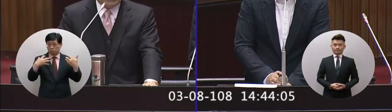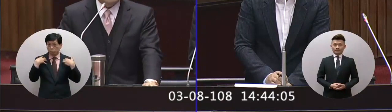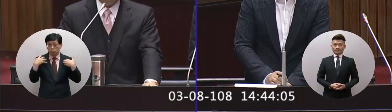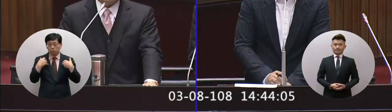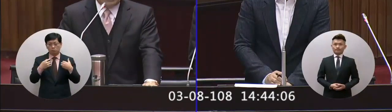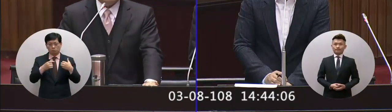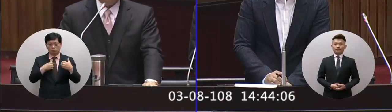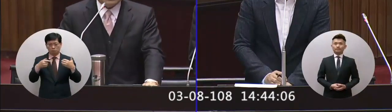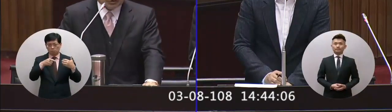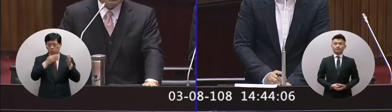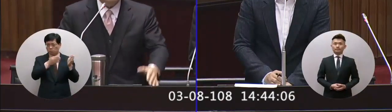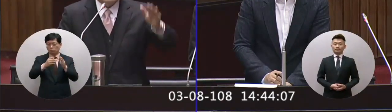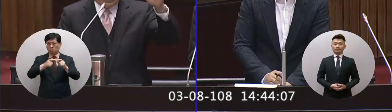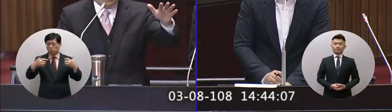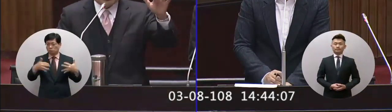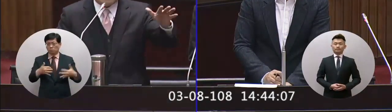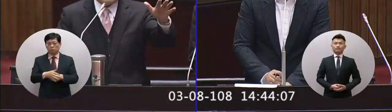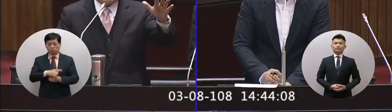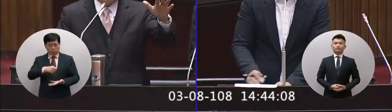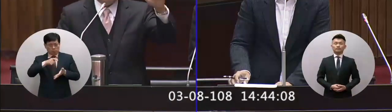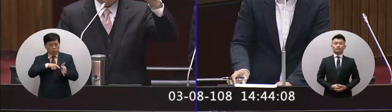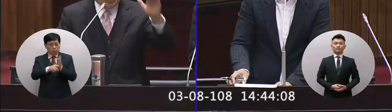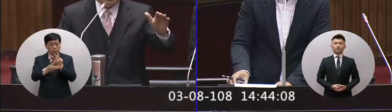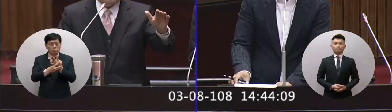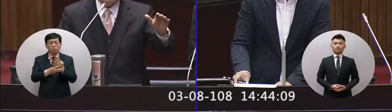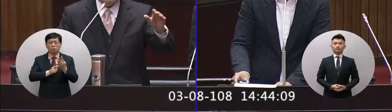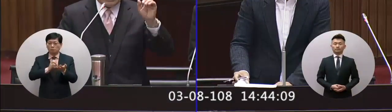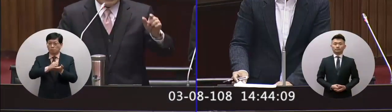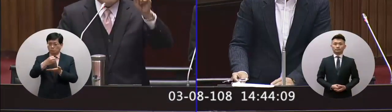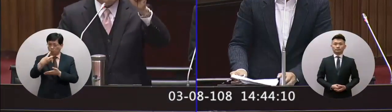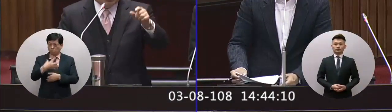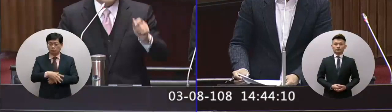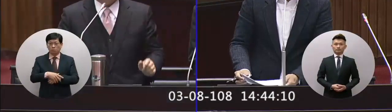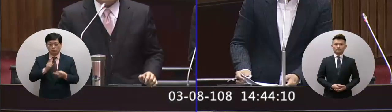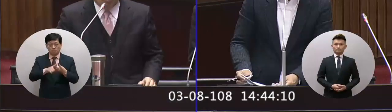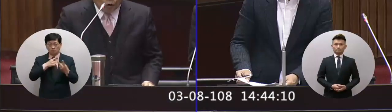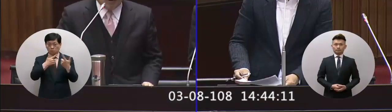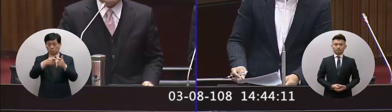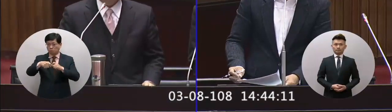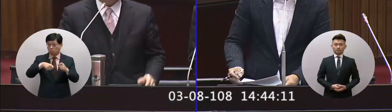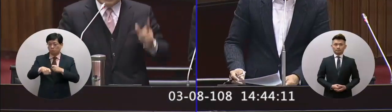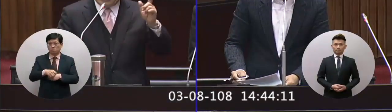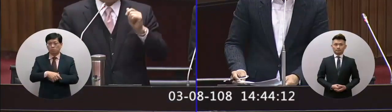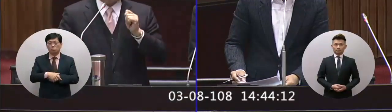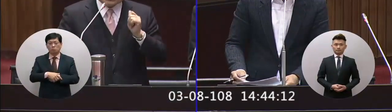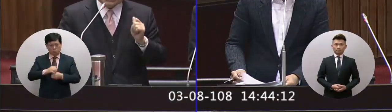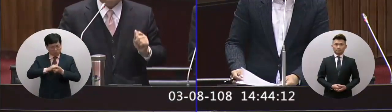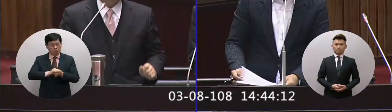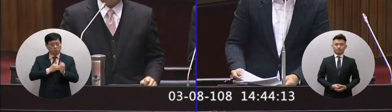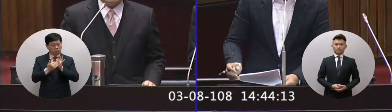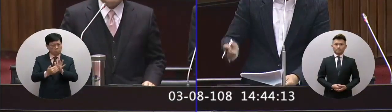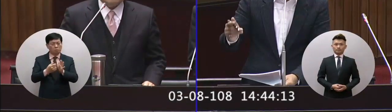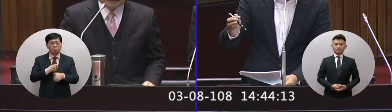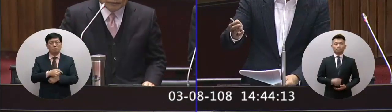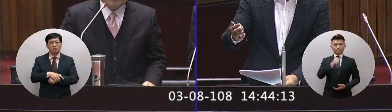關的問題來提出他們專業的報告和對應的方法這要來控